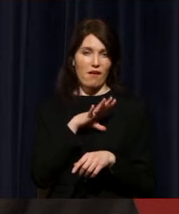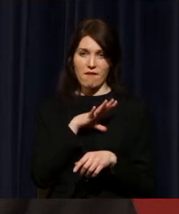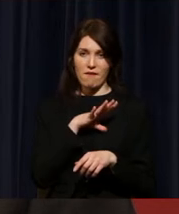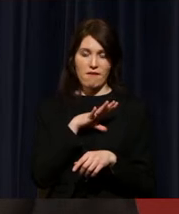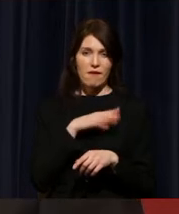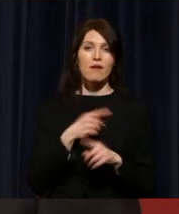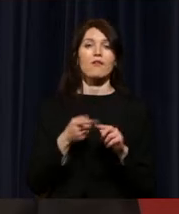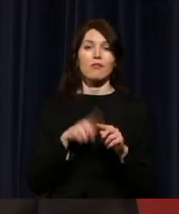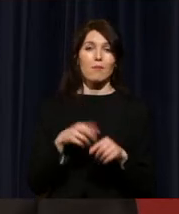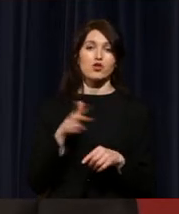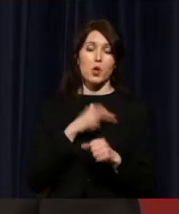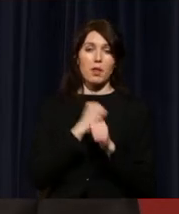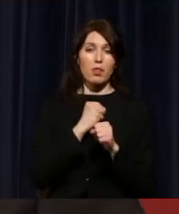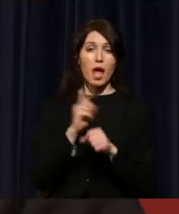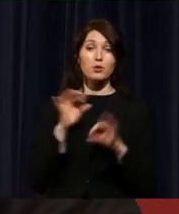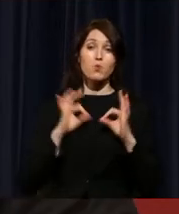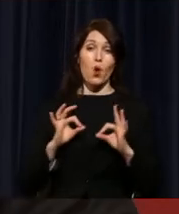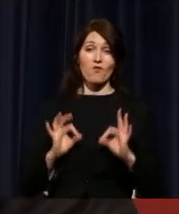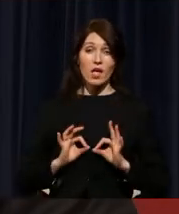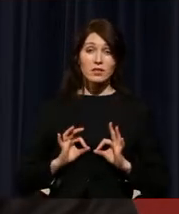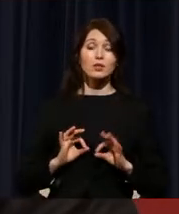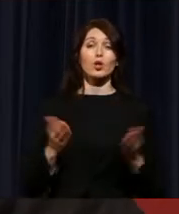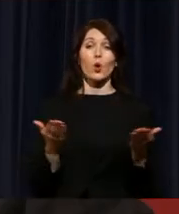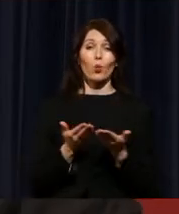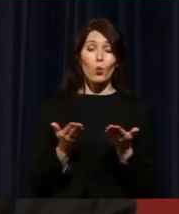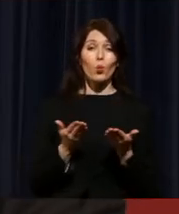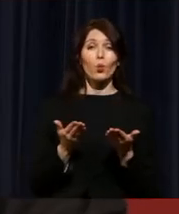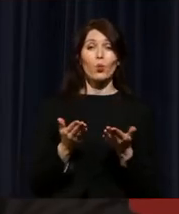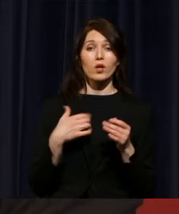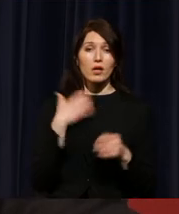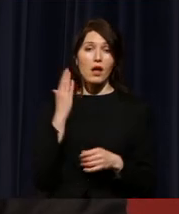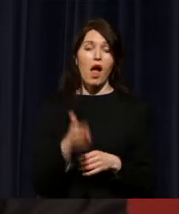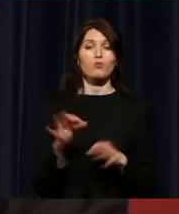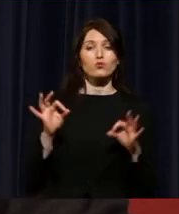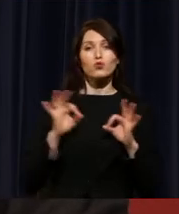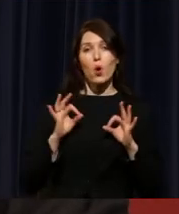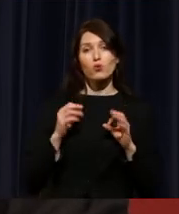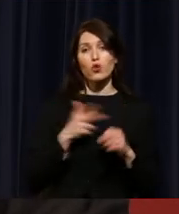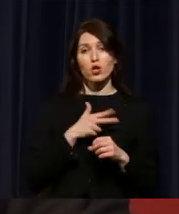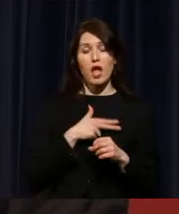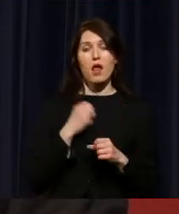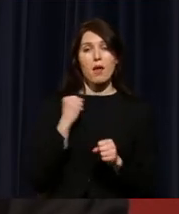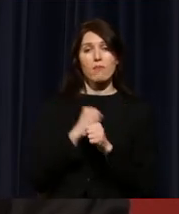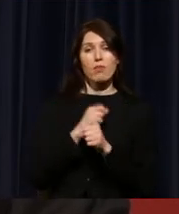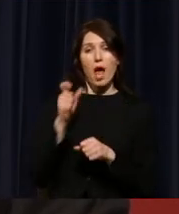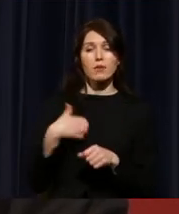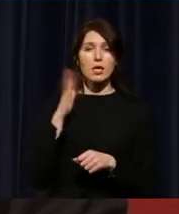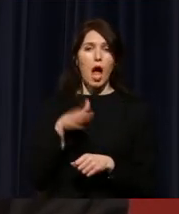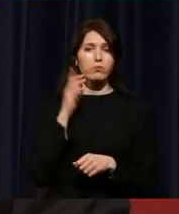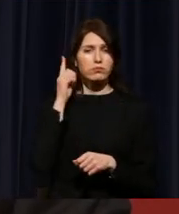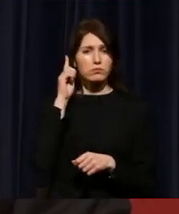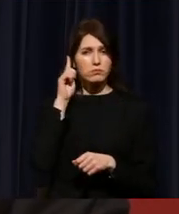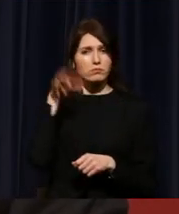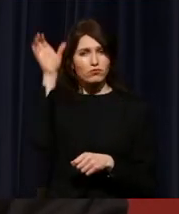to sociālais darbs ir profesija, kurā ir jābūt, sociālam darbiniekam ir jābūt zināšanām, varētu teikt, par